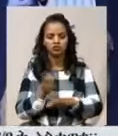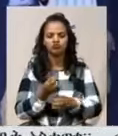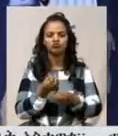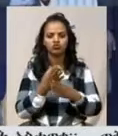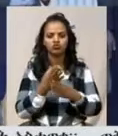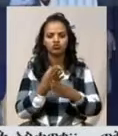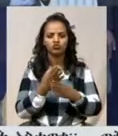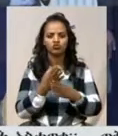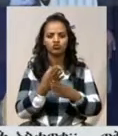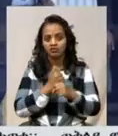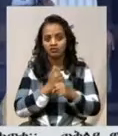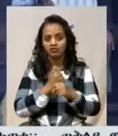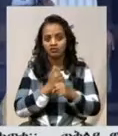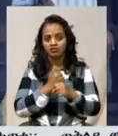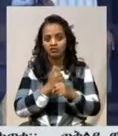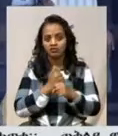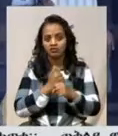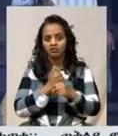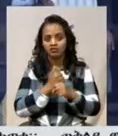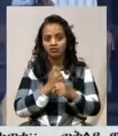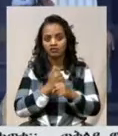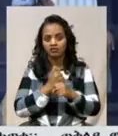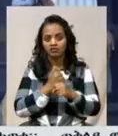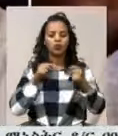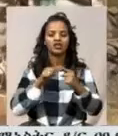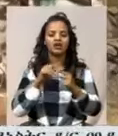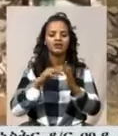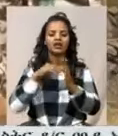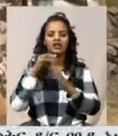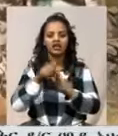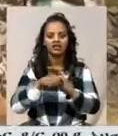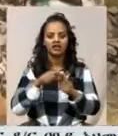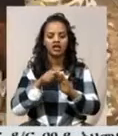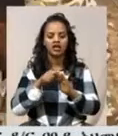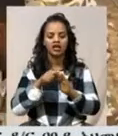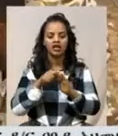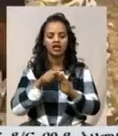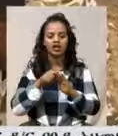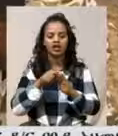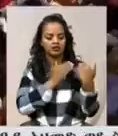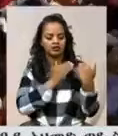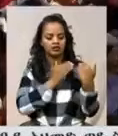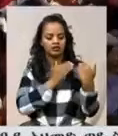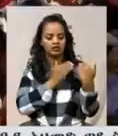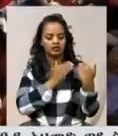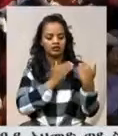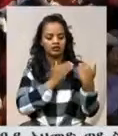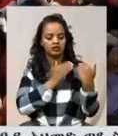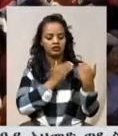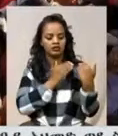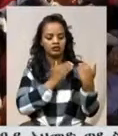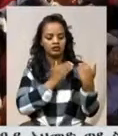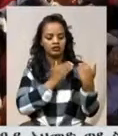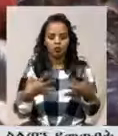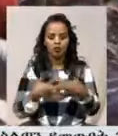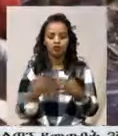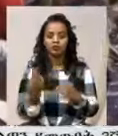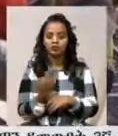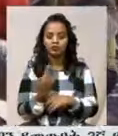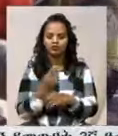ሴራዎች ተሸርበዋል። በተለይ ለውጡን በመቃወም ወደ መቀሌ የሸሸው ህወሓት በስልጣን ላይ በነበረባቸው ጊዜያት እየዘረጋቸውን መዋቅሮች